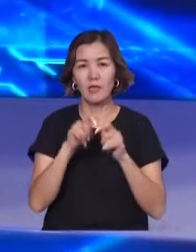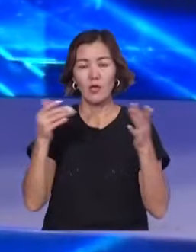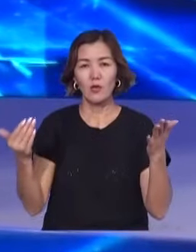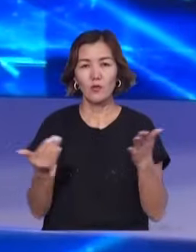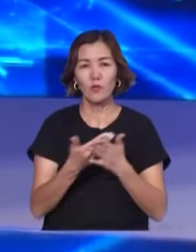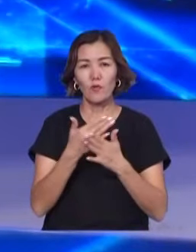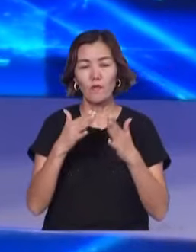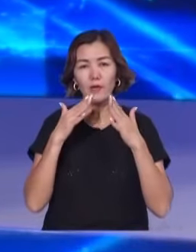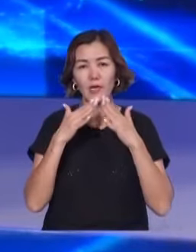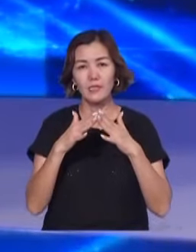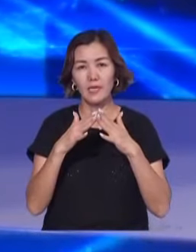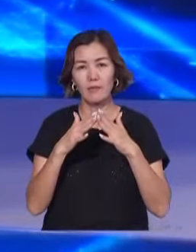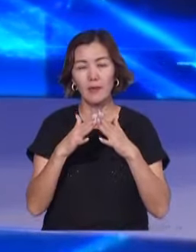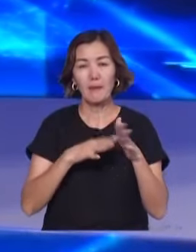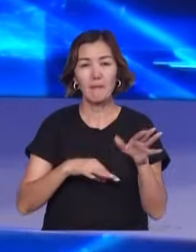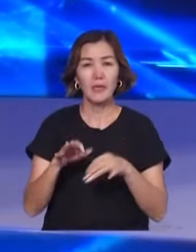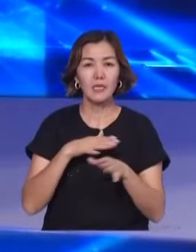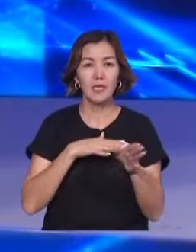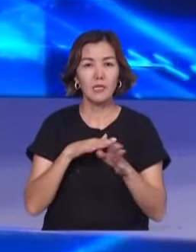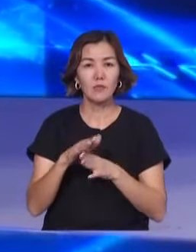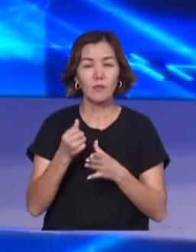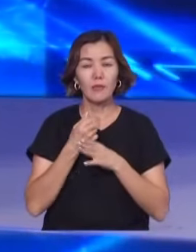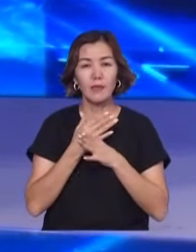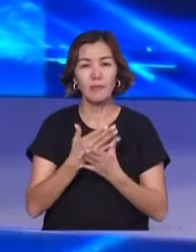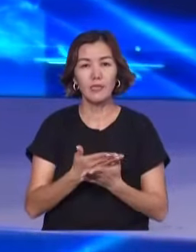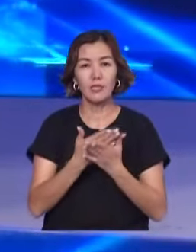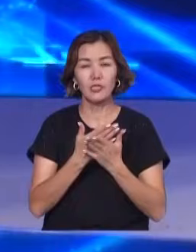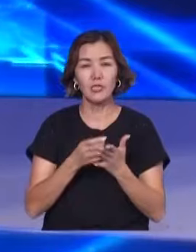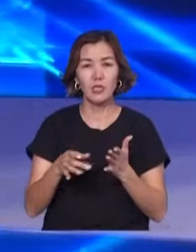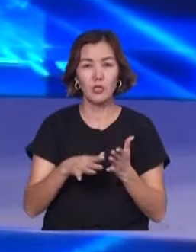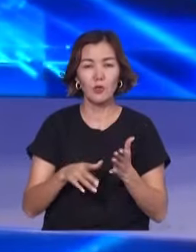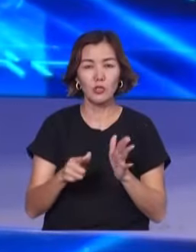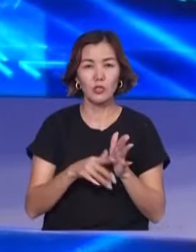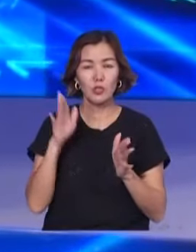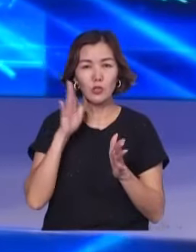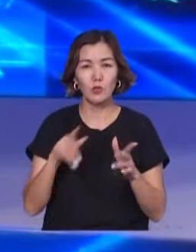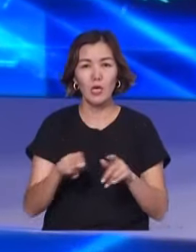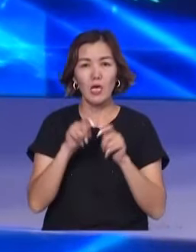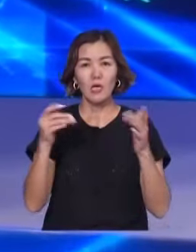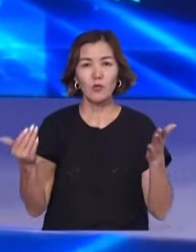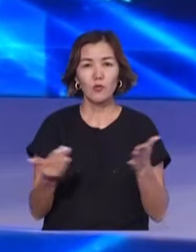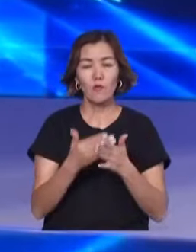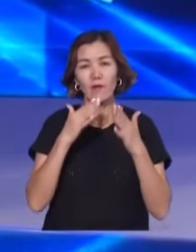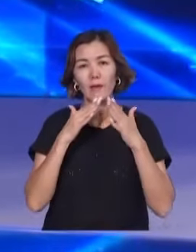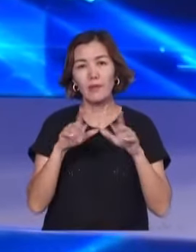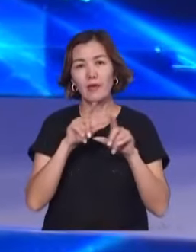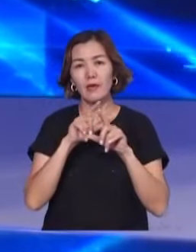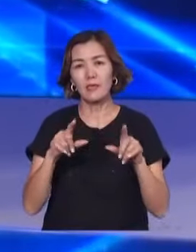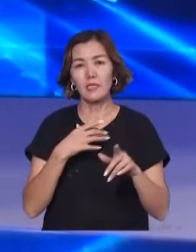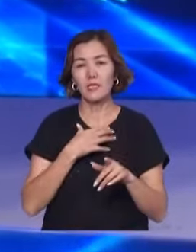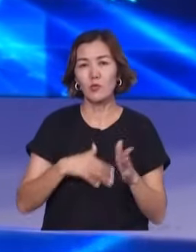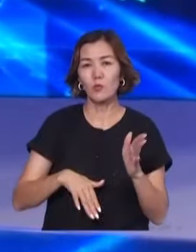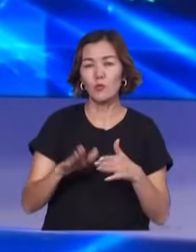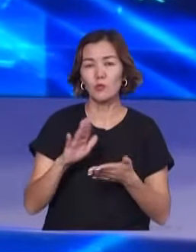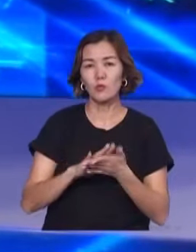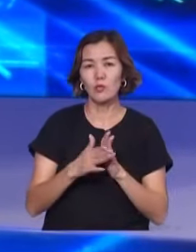открытие новой блочно-модульной казармы. Проект реализован при поддержке главы региона Жетісу. Открытие нового объекта позволит